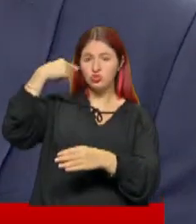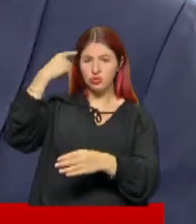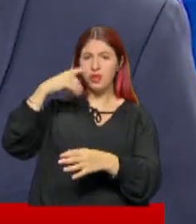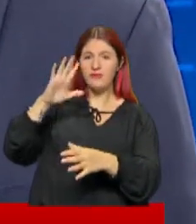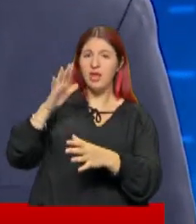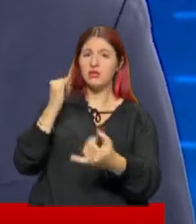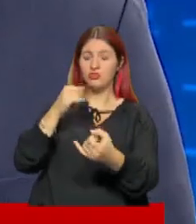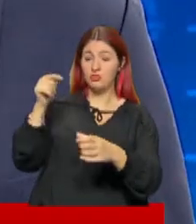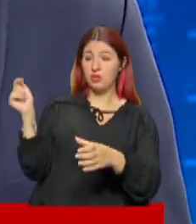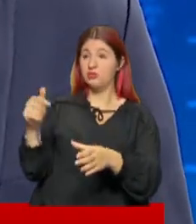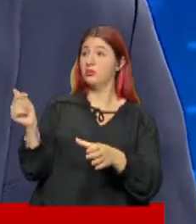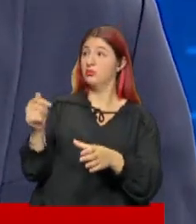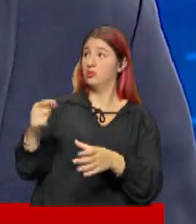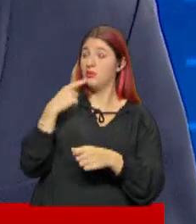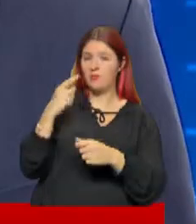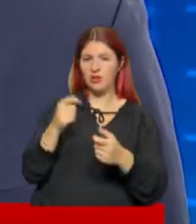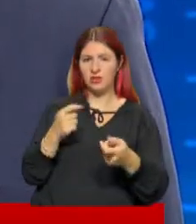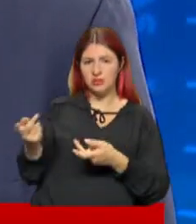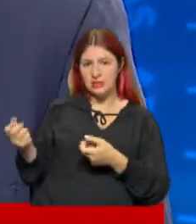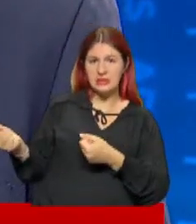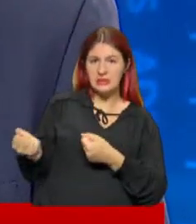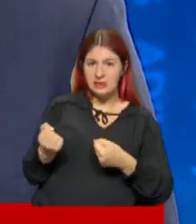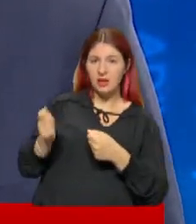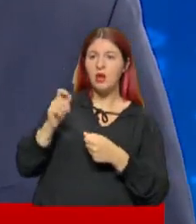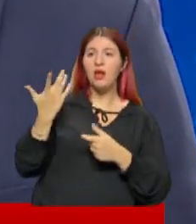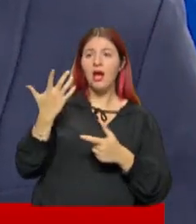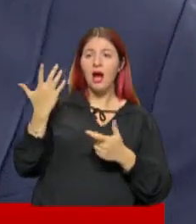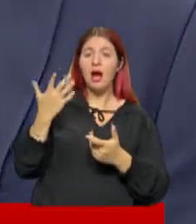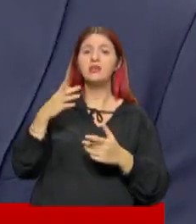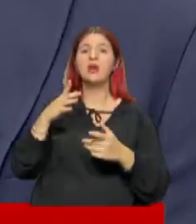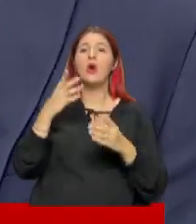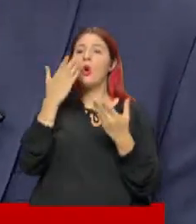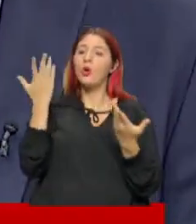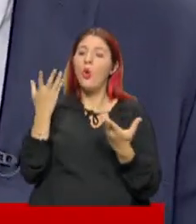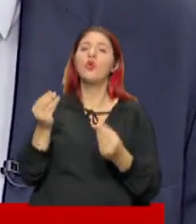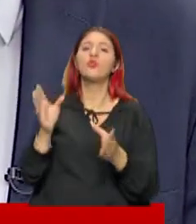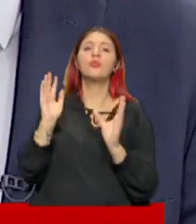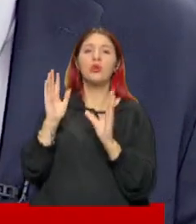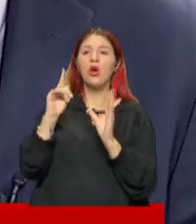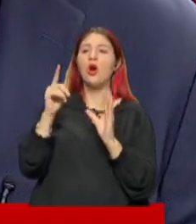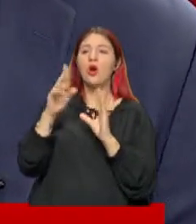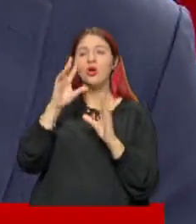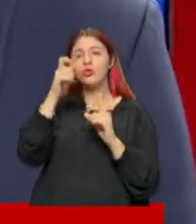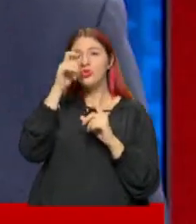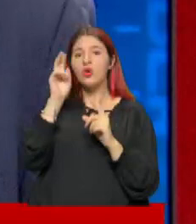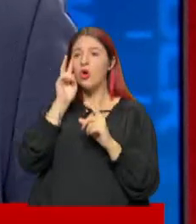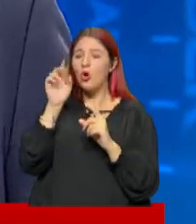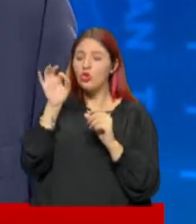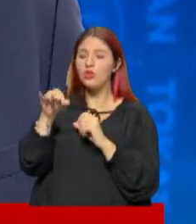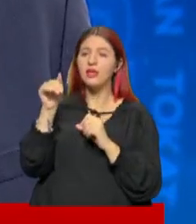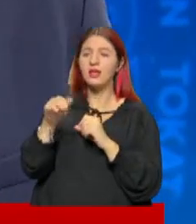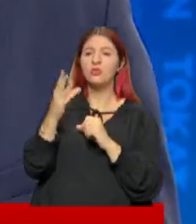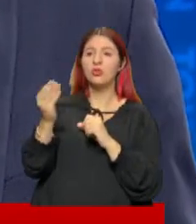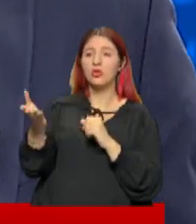tartışmaya, yönlendirmeye çalışıyorlar. Ama artık hani denir ya, mızrak çuvala sığmıyor. Türkiye o noktaya gelmiş durumda. Bakın